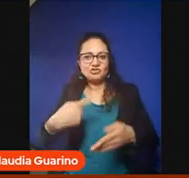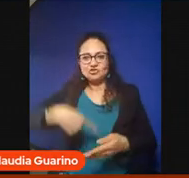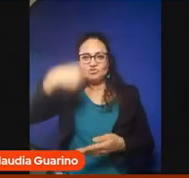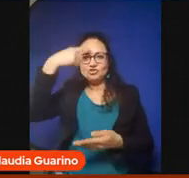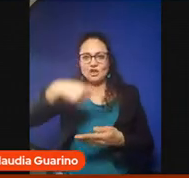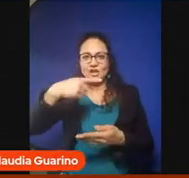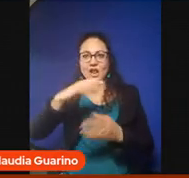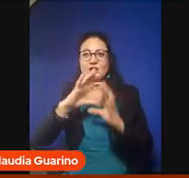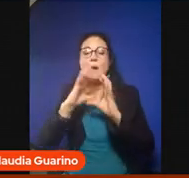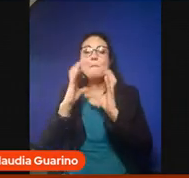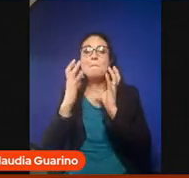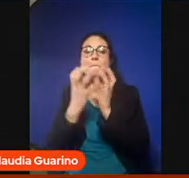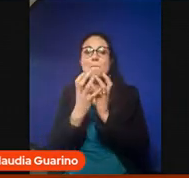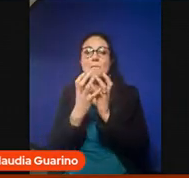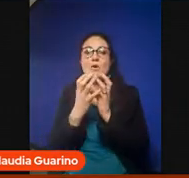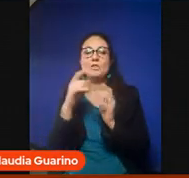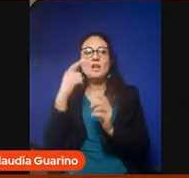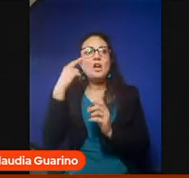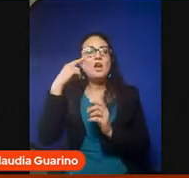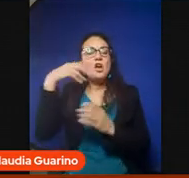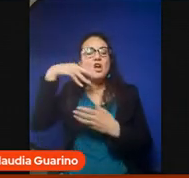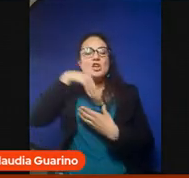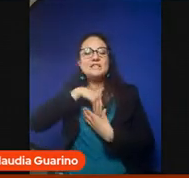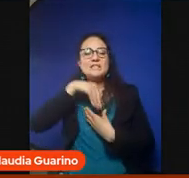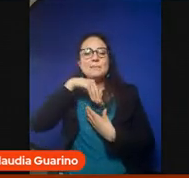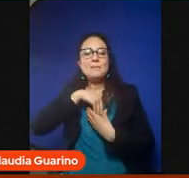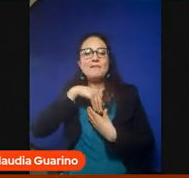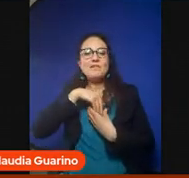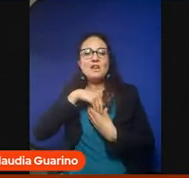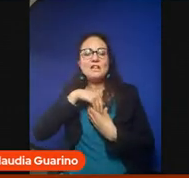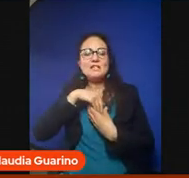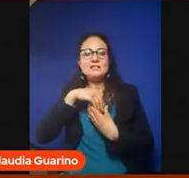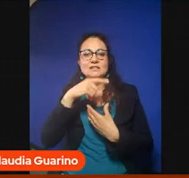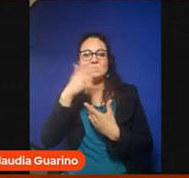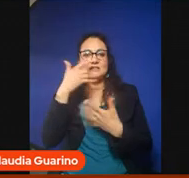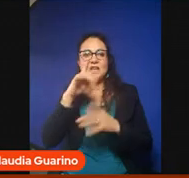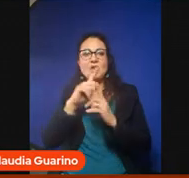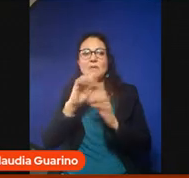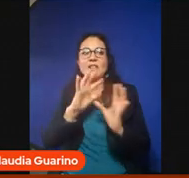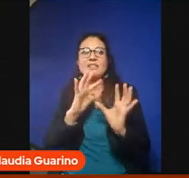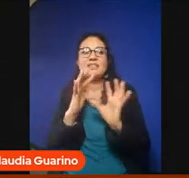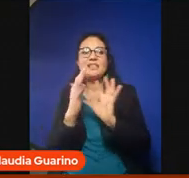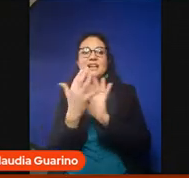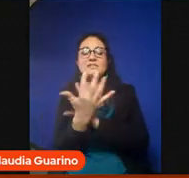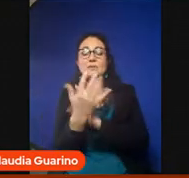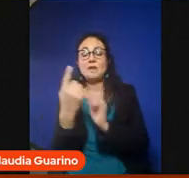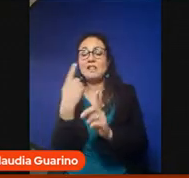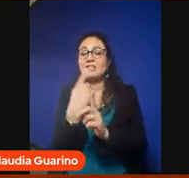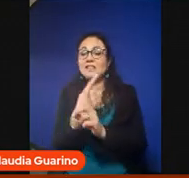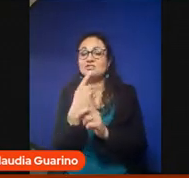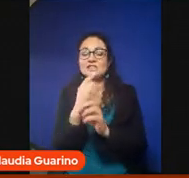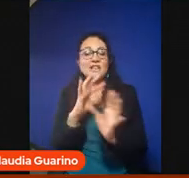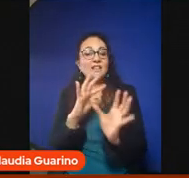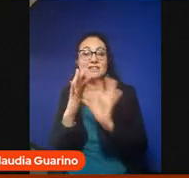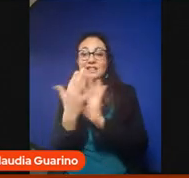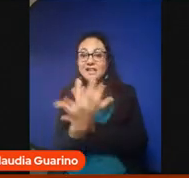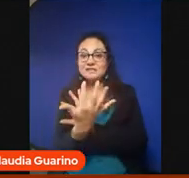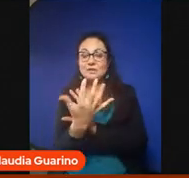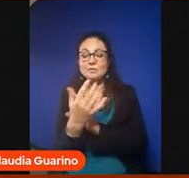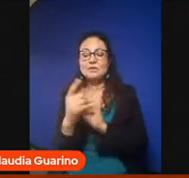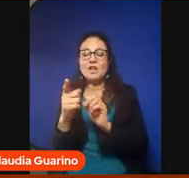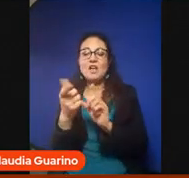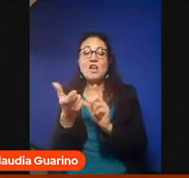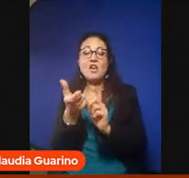mondo, è che la consapevolezza della trasformazione, della necessità della trasformazione, della